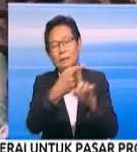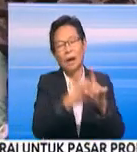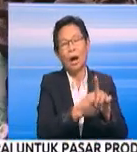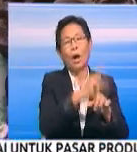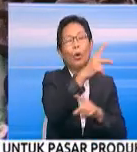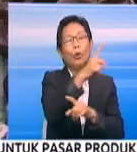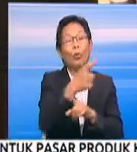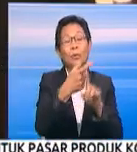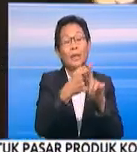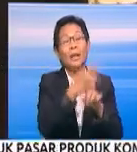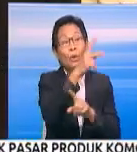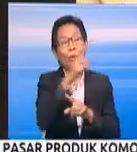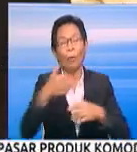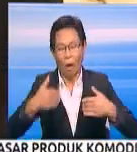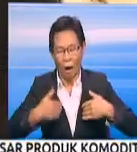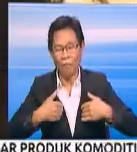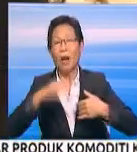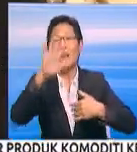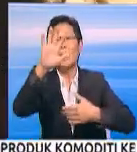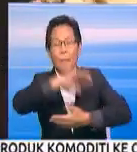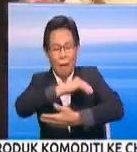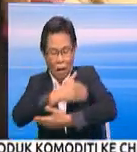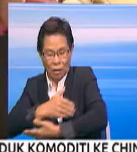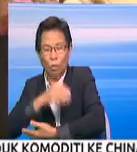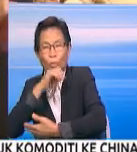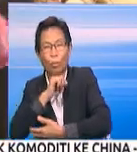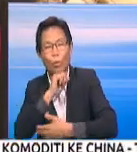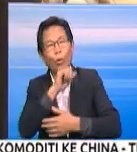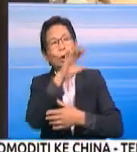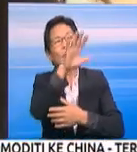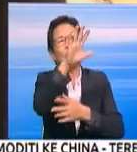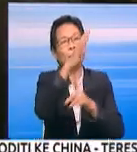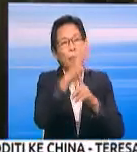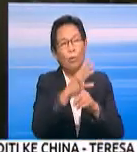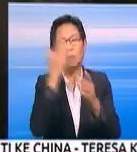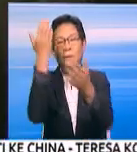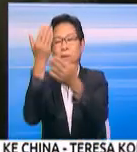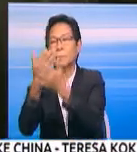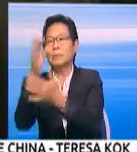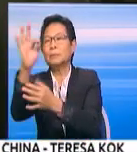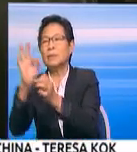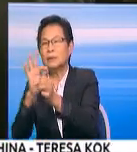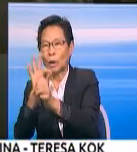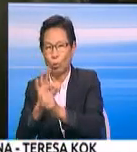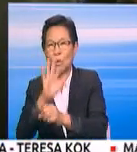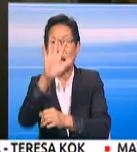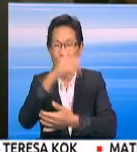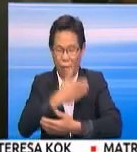Kuala Lumpur mempunyai 5 anak berusia antara 5 bulan hingga 9 tahun.